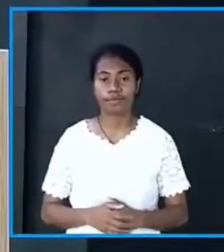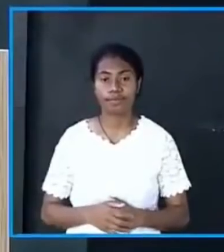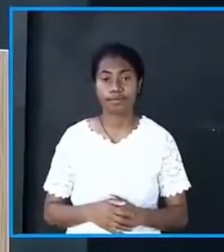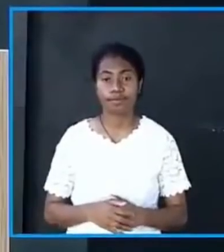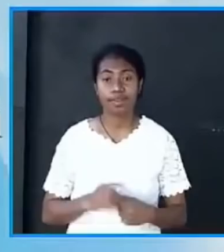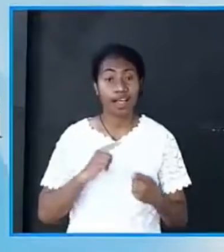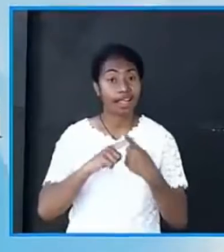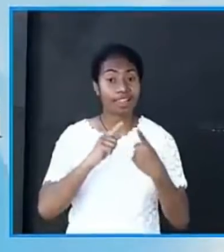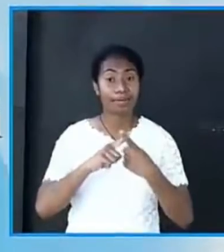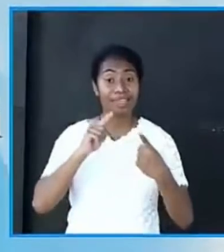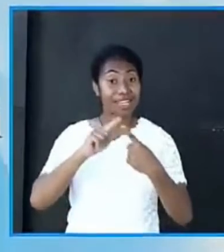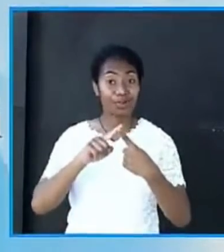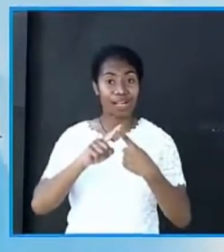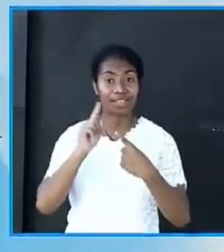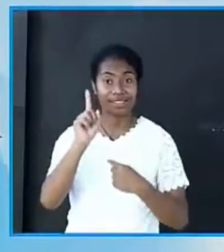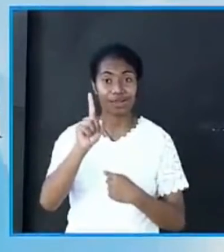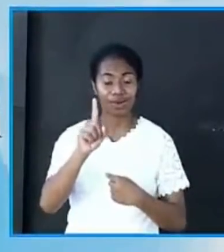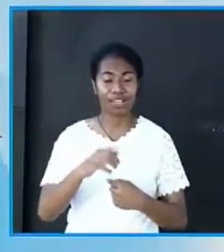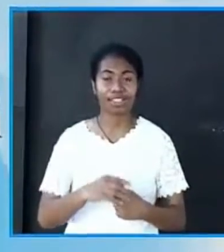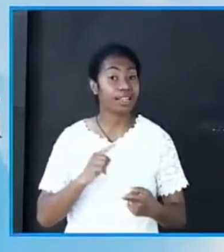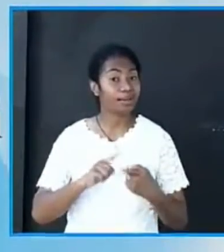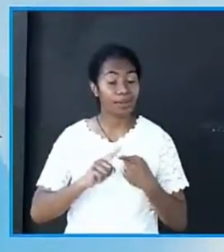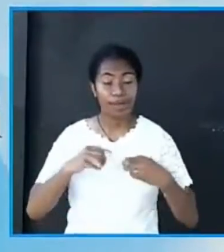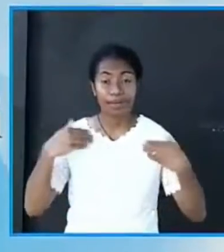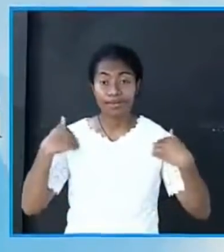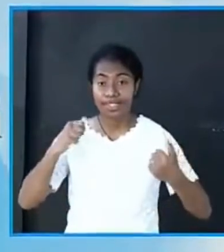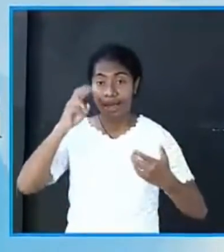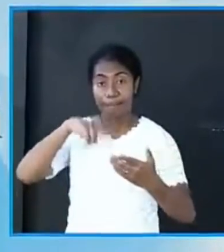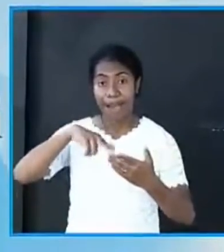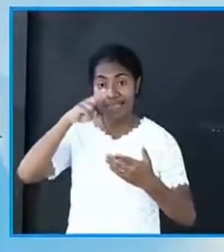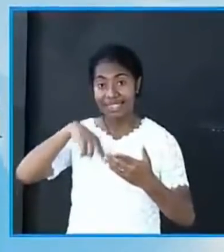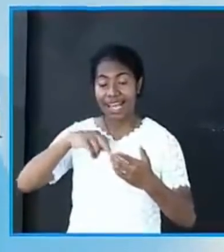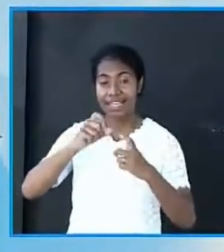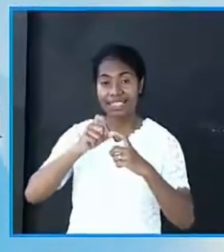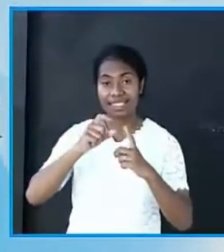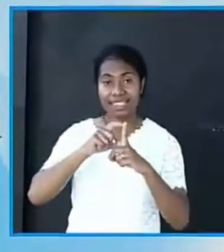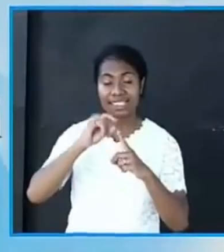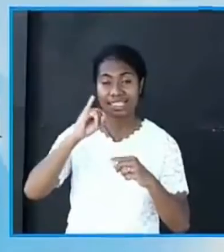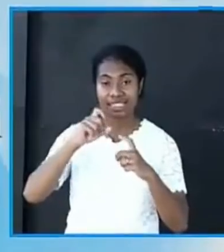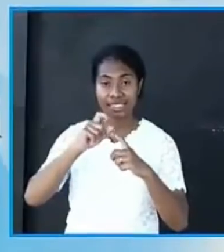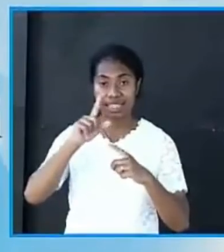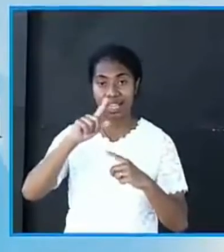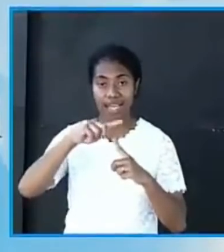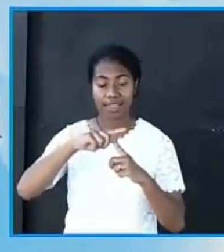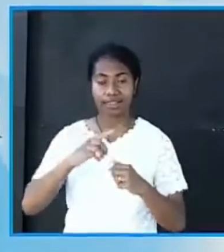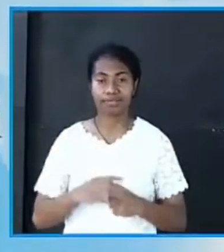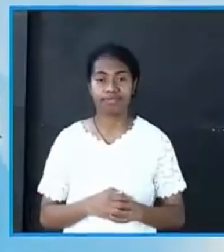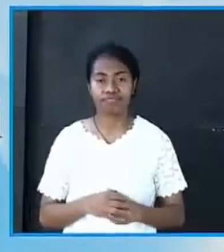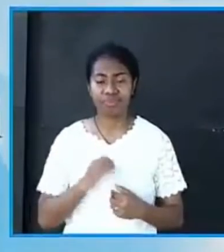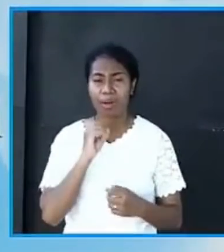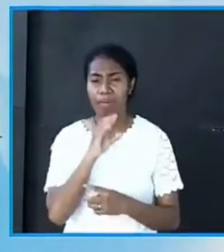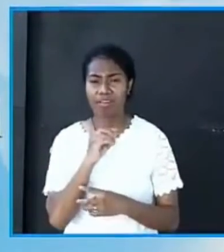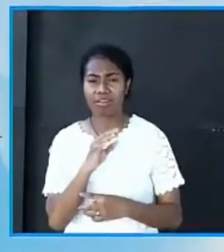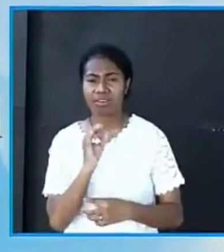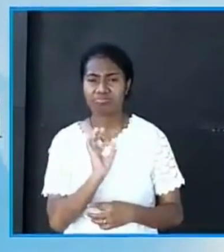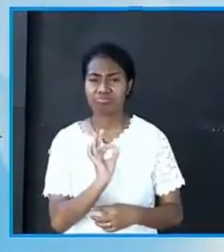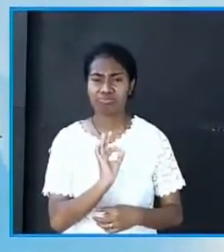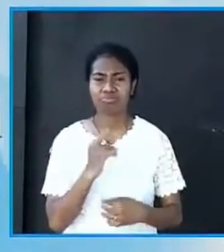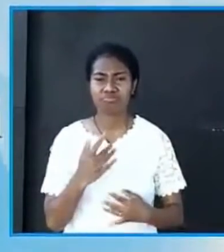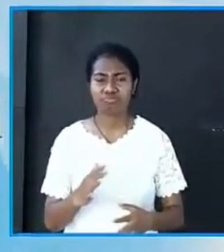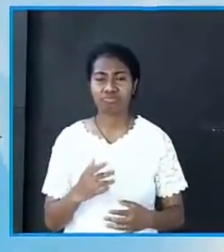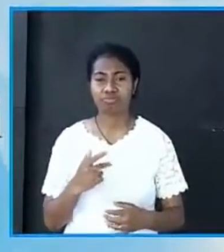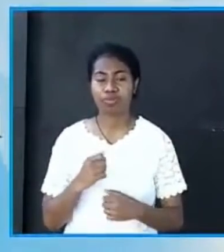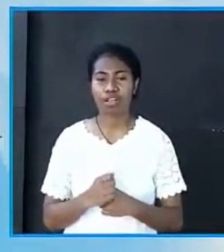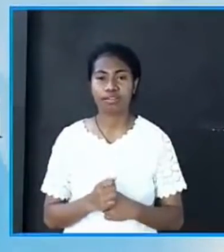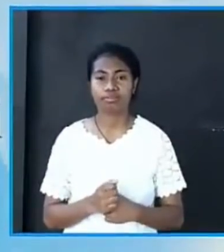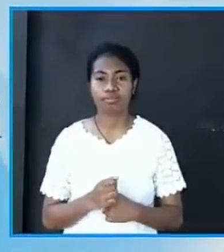lagi penemuan yang terakhir arkeologi dan dunia fosil menyatakan boat tulang-tulang yang pernah mereka temukan dan